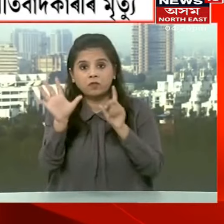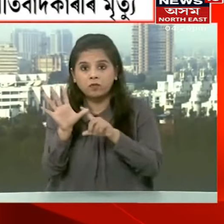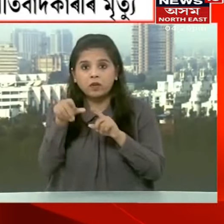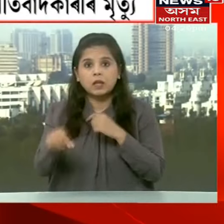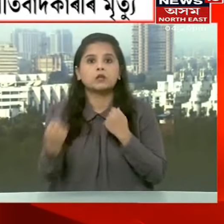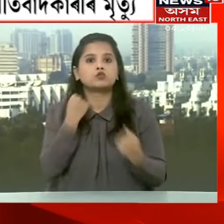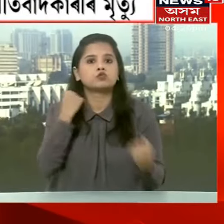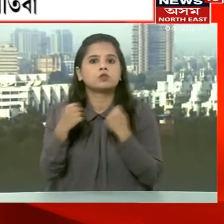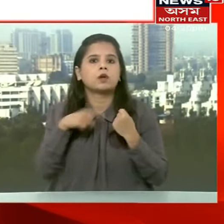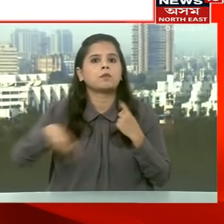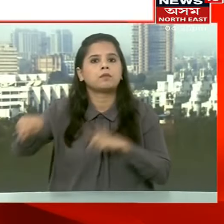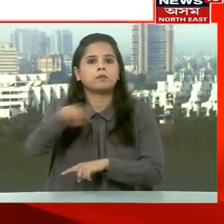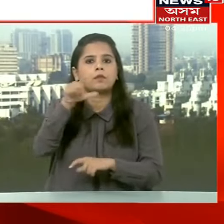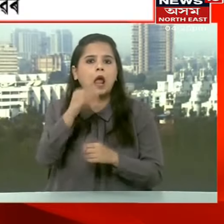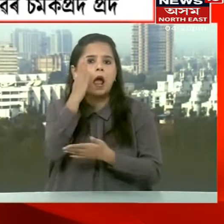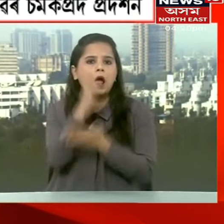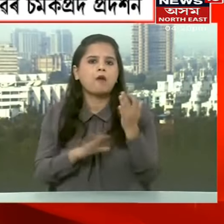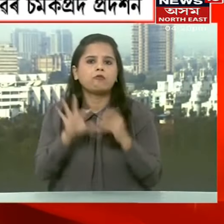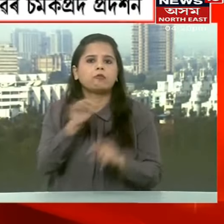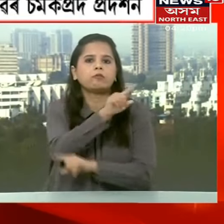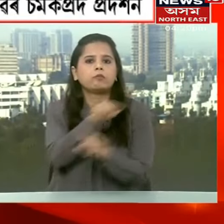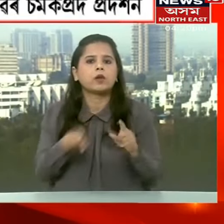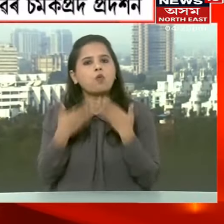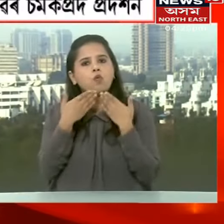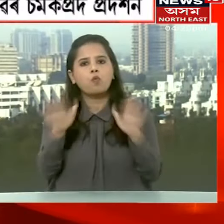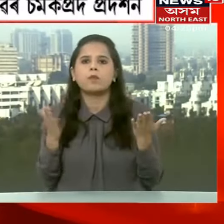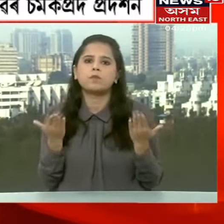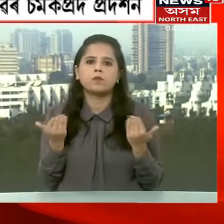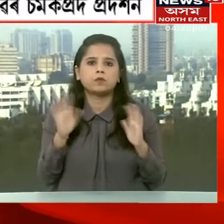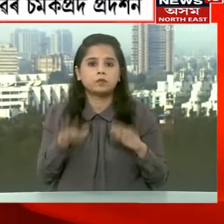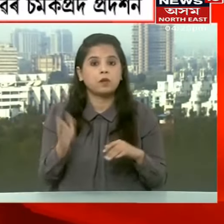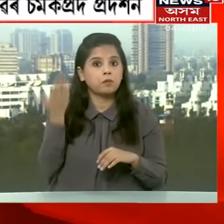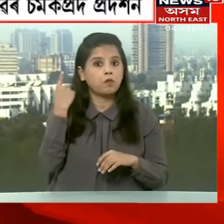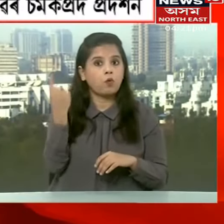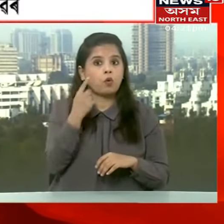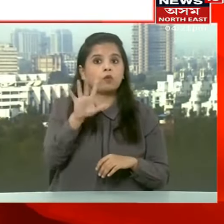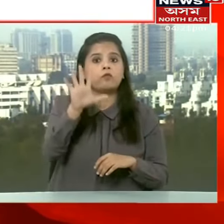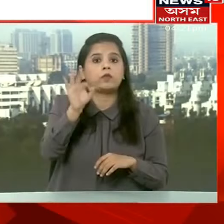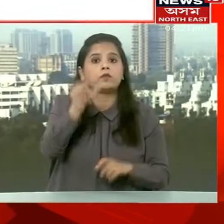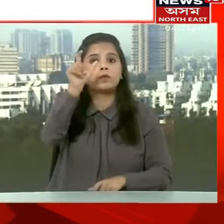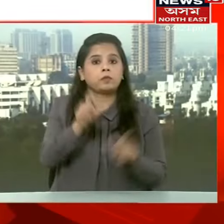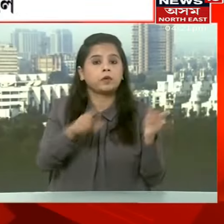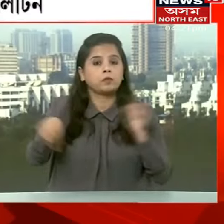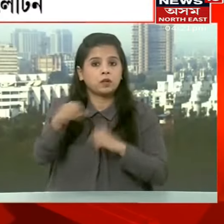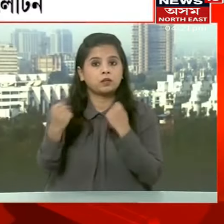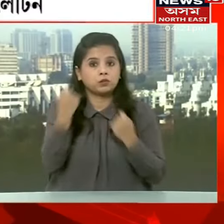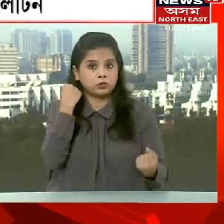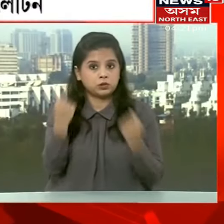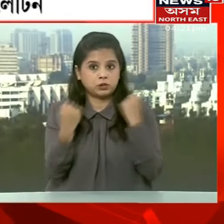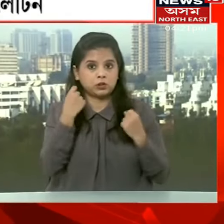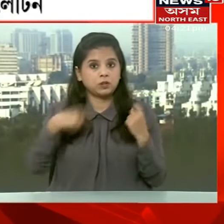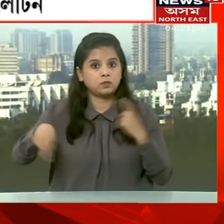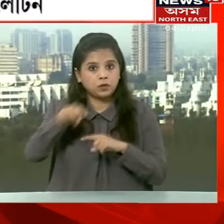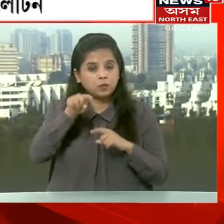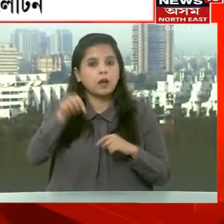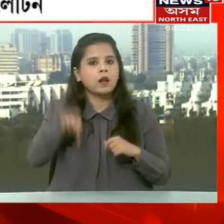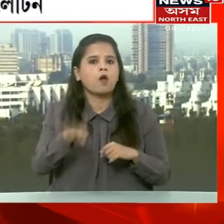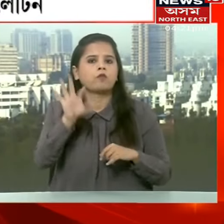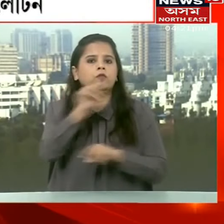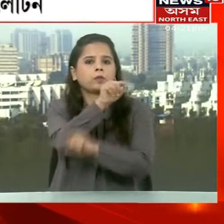का संचालन आधी क्षमता के साथ खोलने की अनुमति दी गई है। पहले केवल 50 लोगों के साथ जिम के संचालन की अनुमति